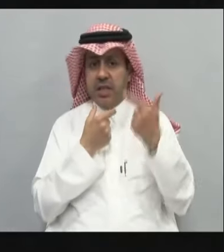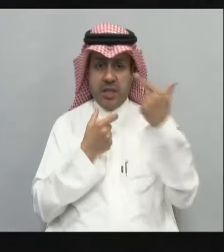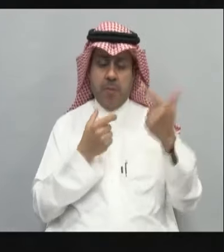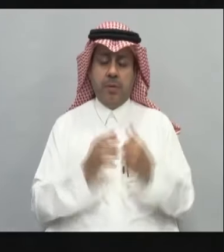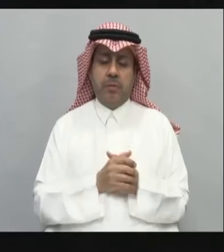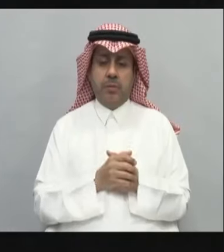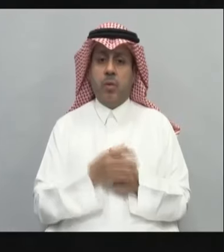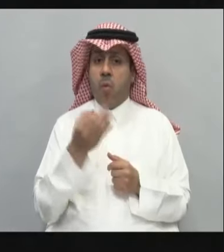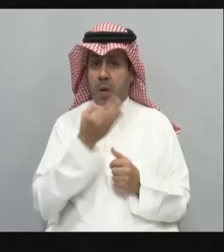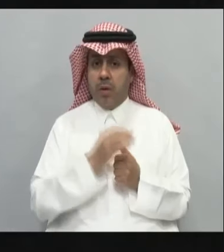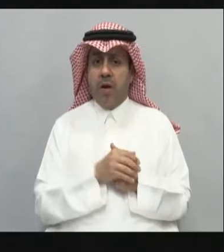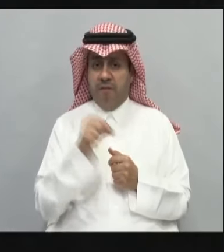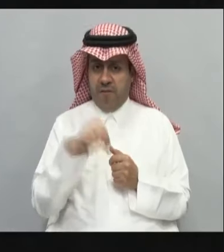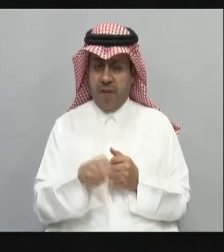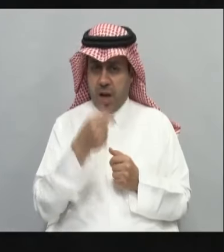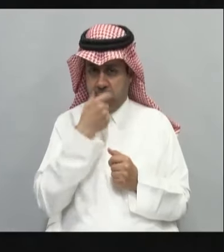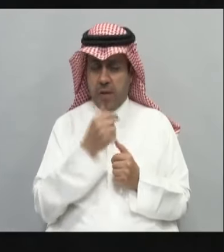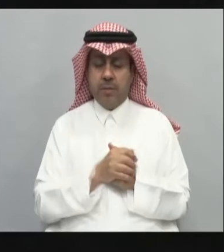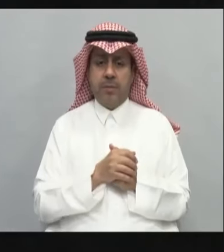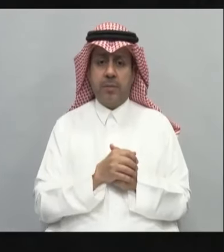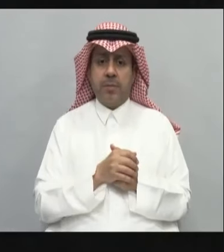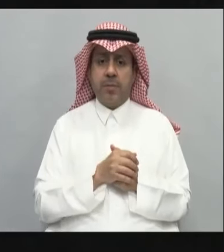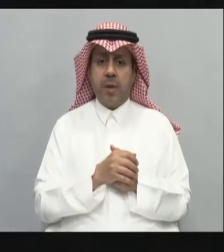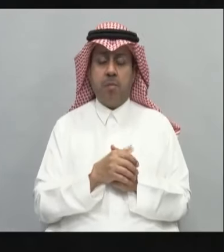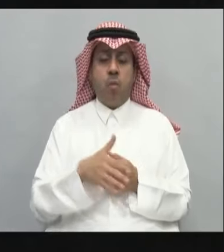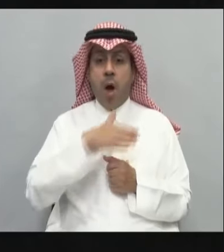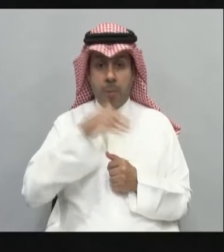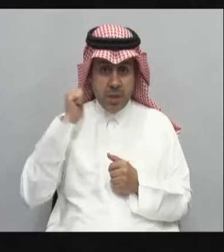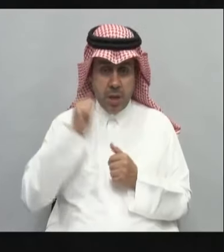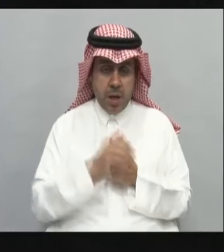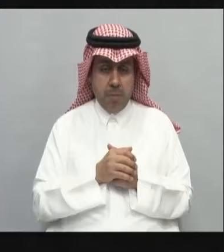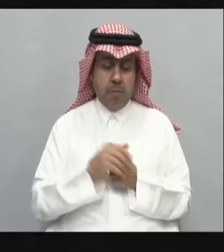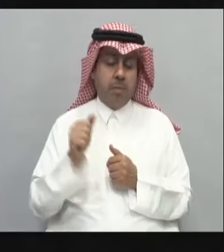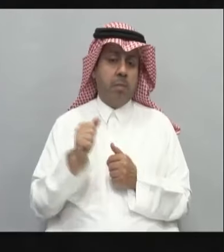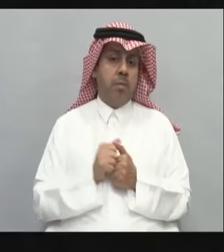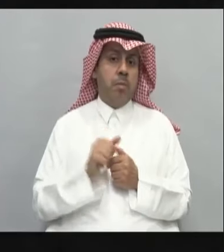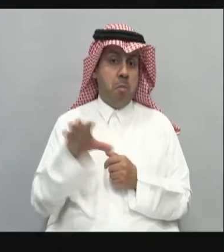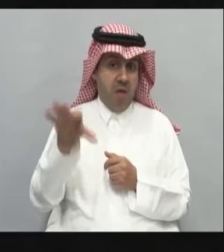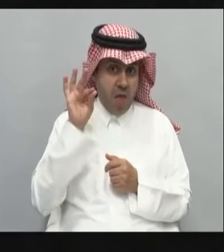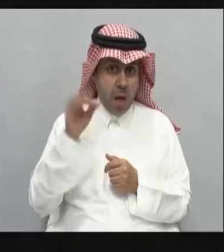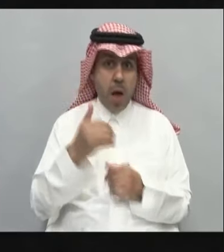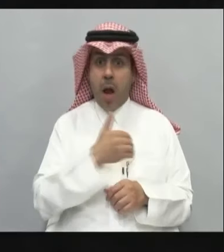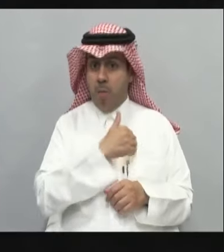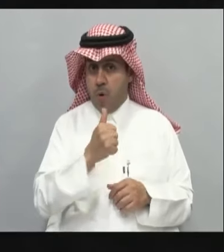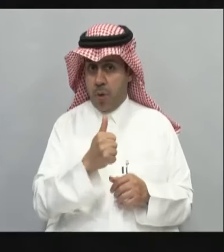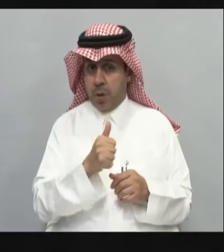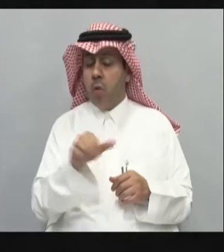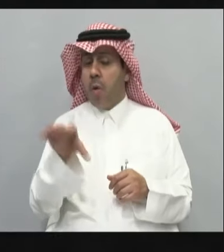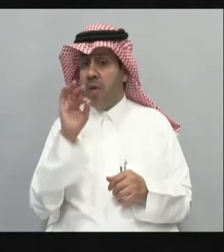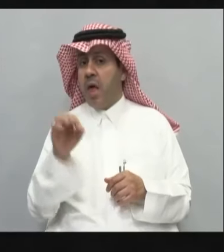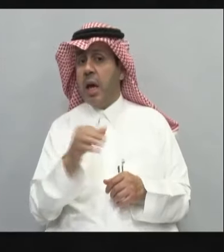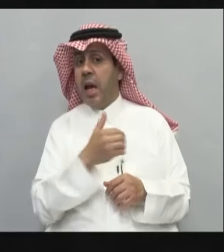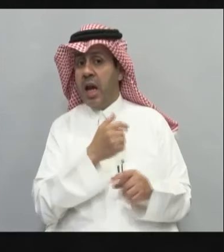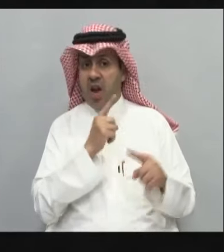وذكرنا في ذلكم الحديث ما ضربه النبي صلى الله عليه وسلم مثلا للمؤمن ومثلا